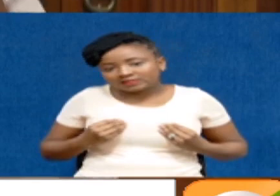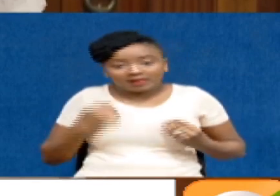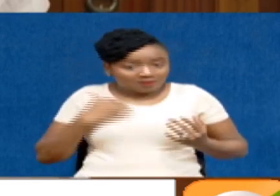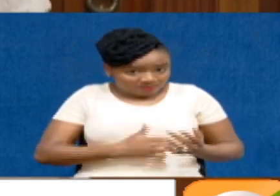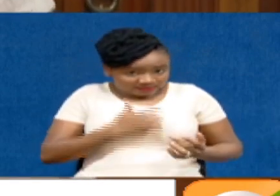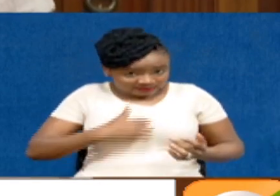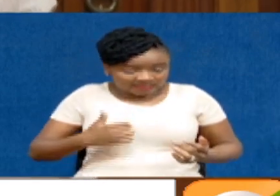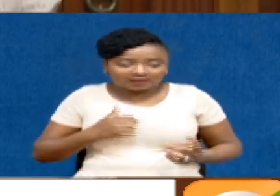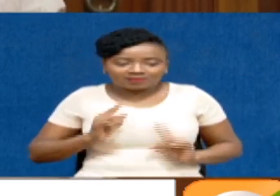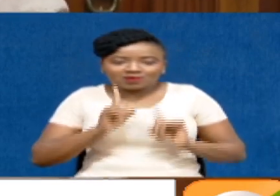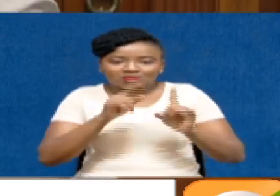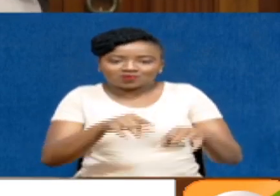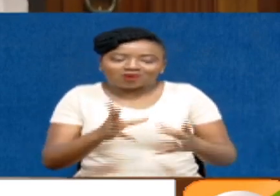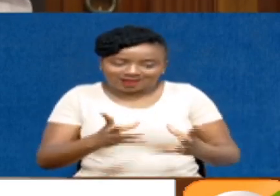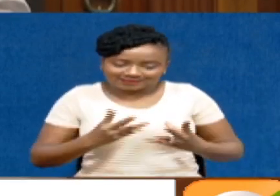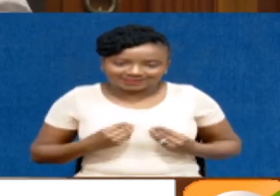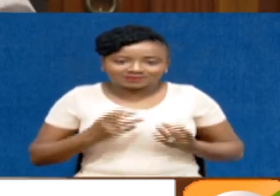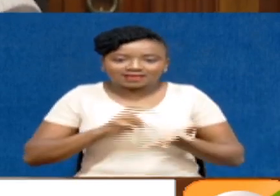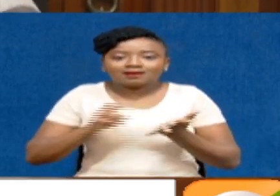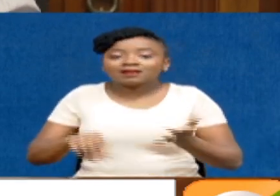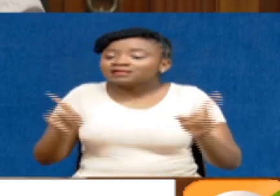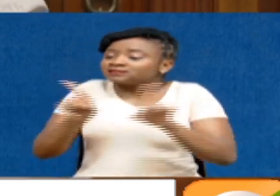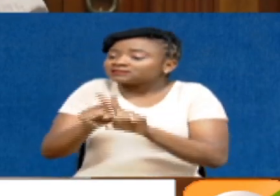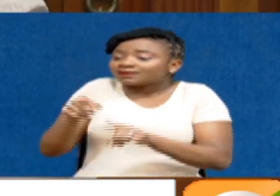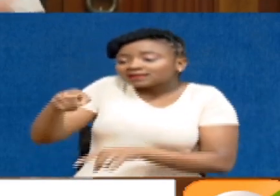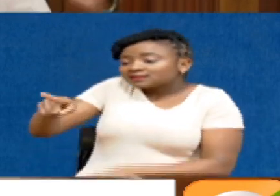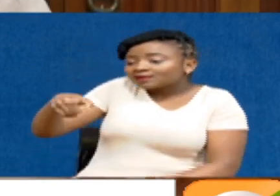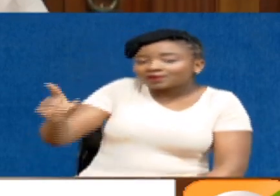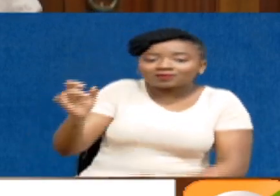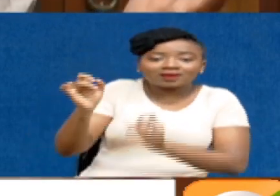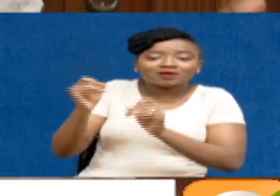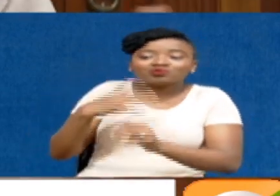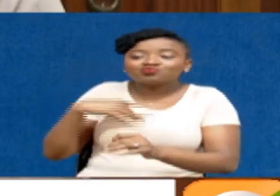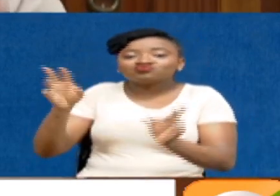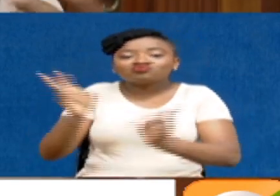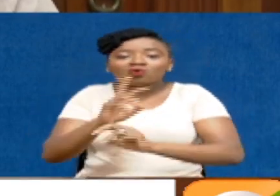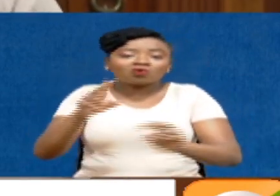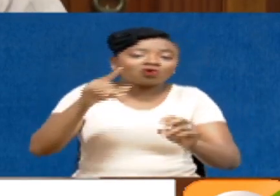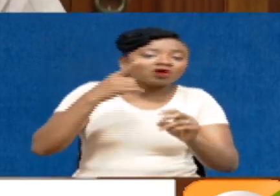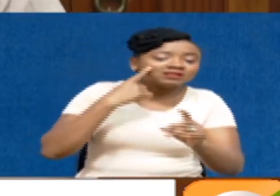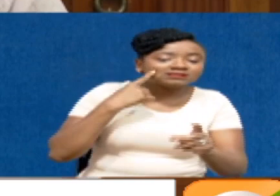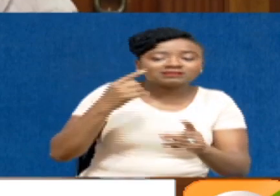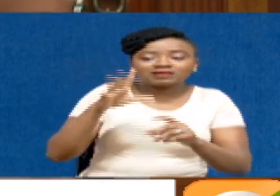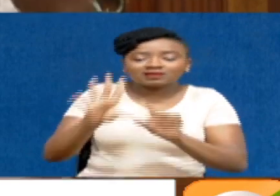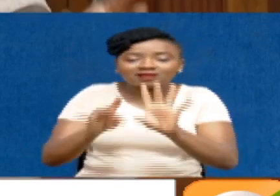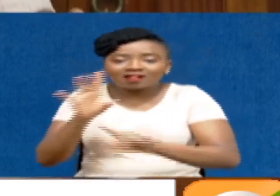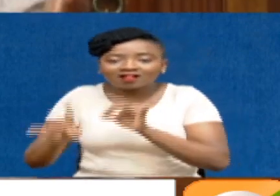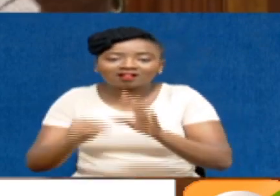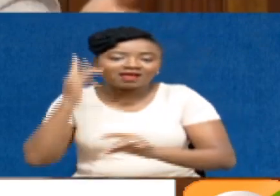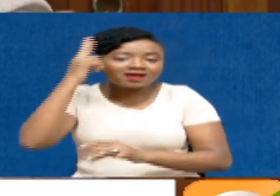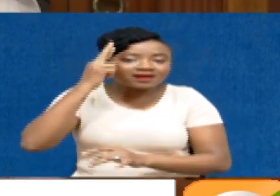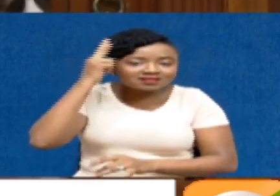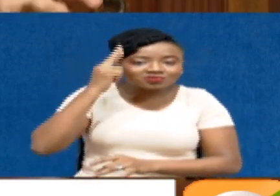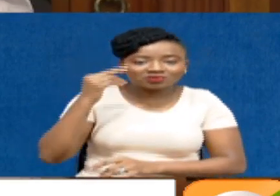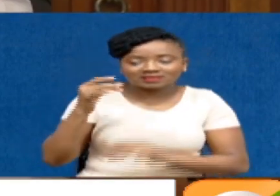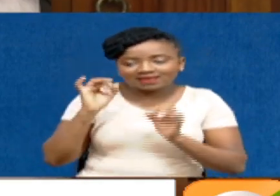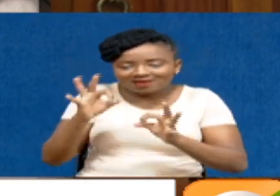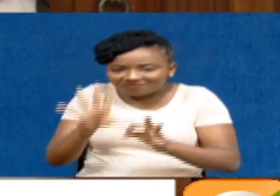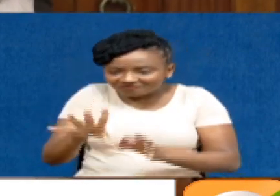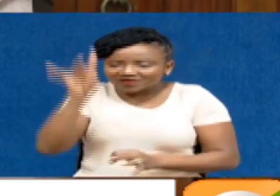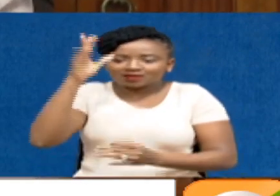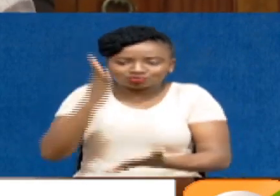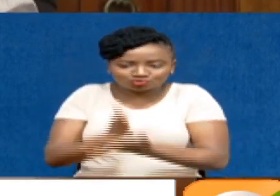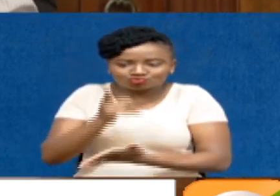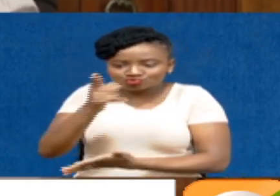na nikajiondoa. Sasa hata wewe jamani, badala ya kuenda kutafuta ati ni hii. Kama umesemekana umefanya, ziende